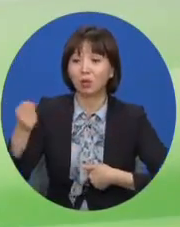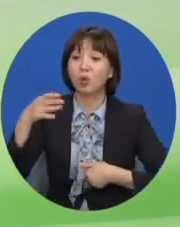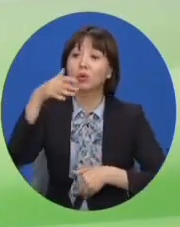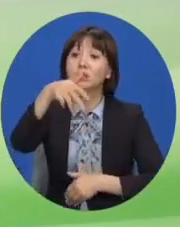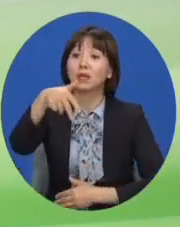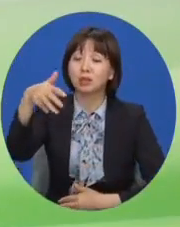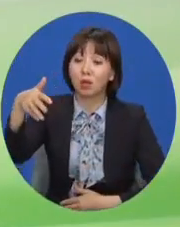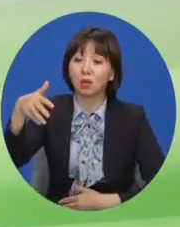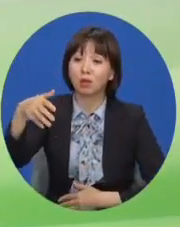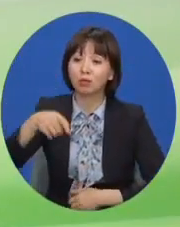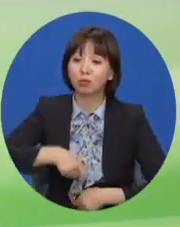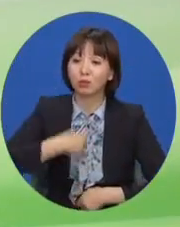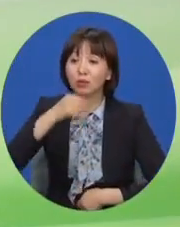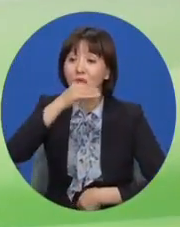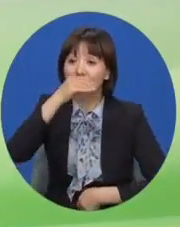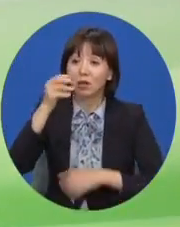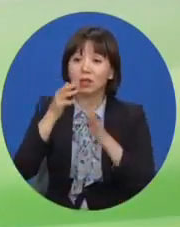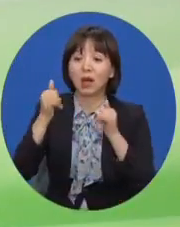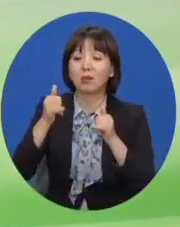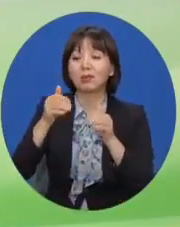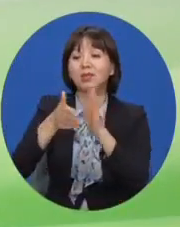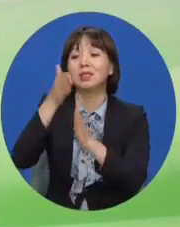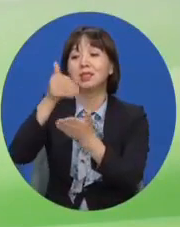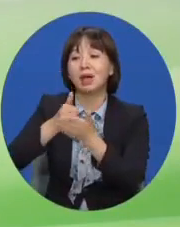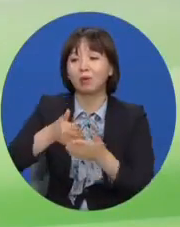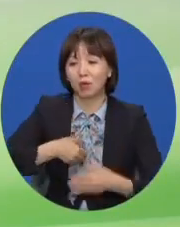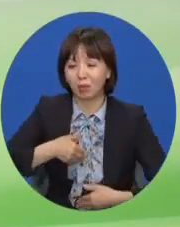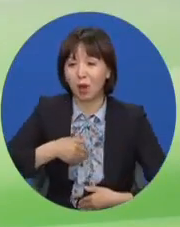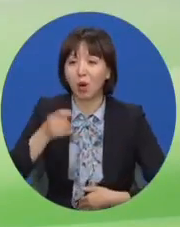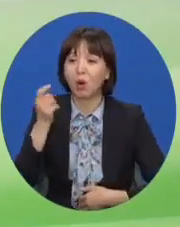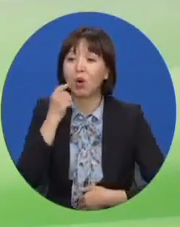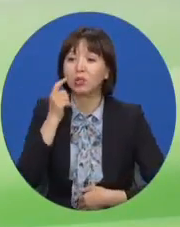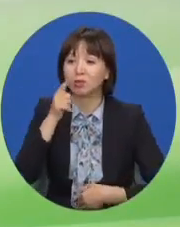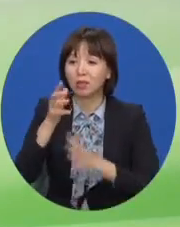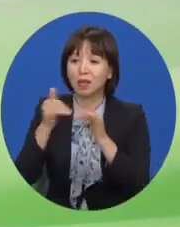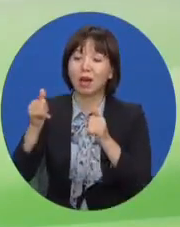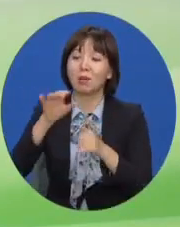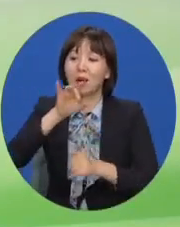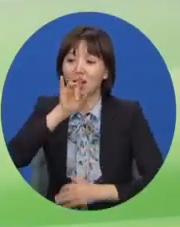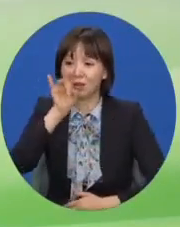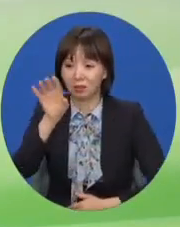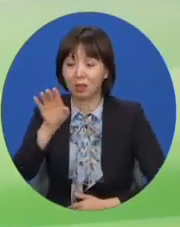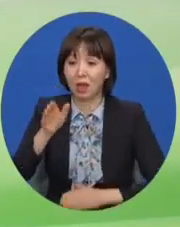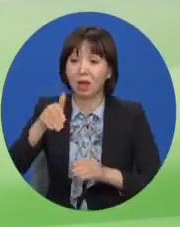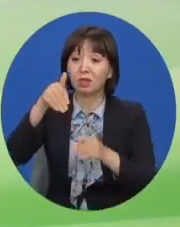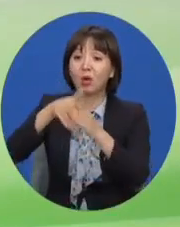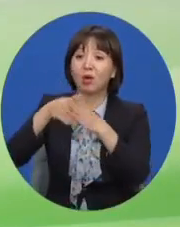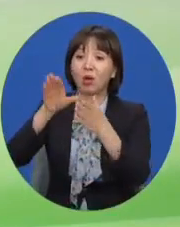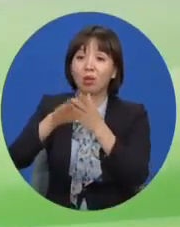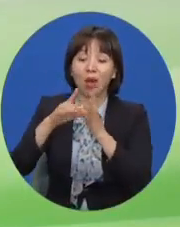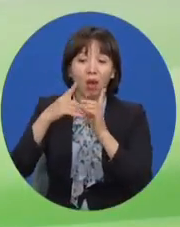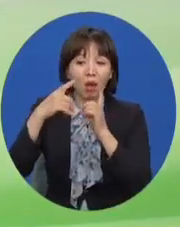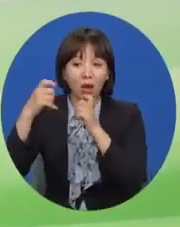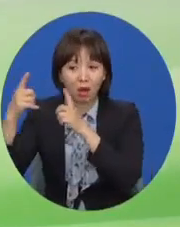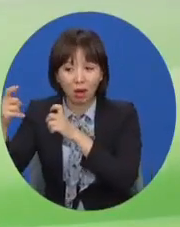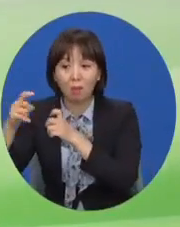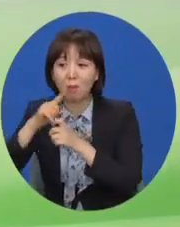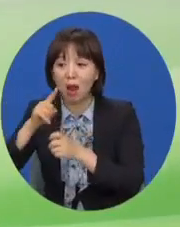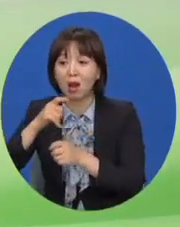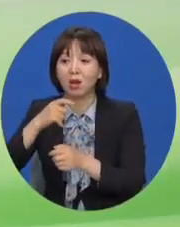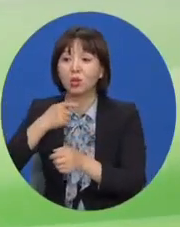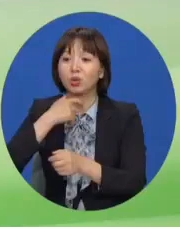제천에는 정의로운 사람이 시장이 되어야 합니다. 거짓말하는 사람이 돼서는 안 됩니다. 선거 때 현혹시키는 얘기에 속지